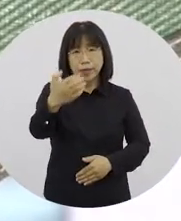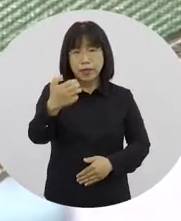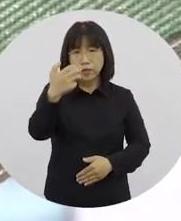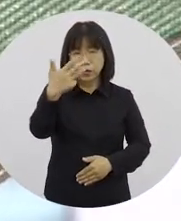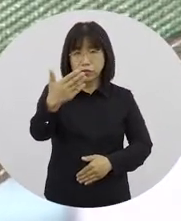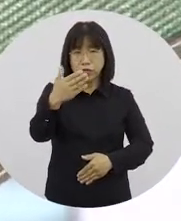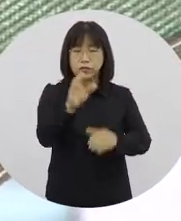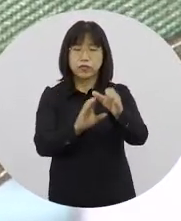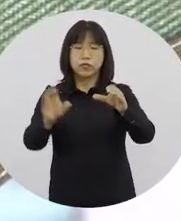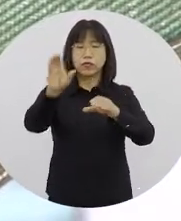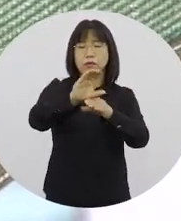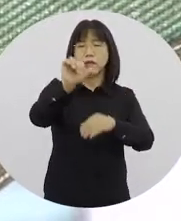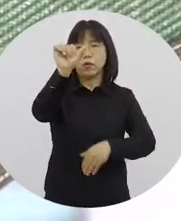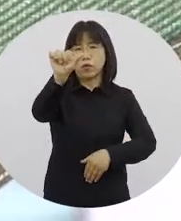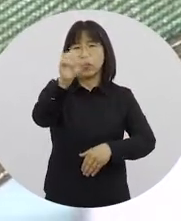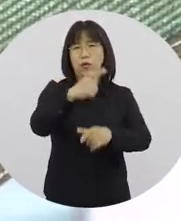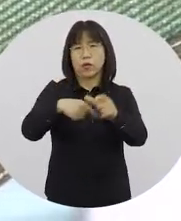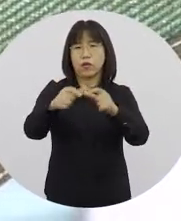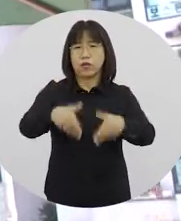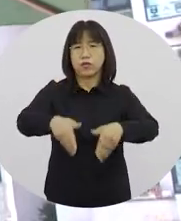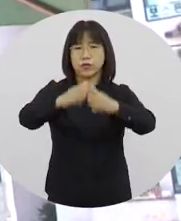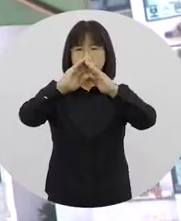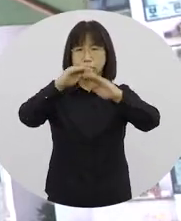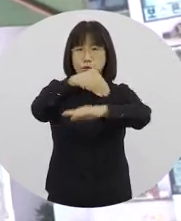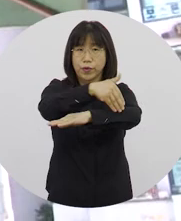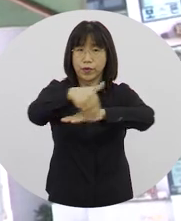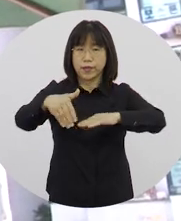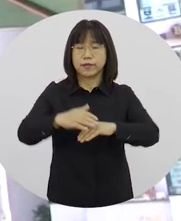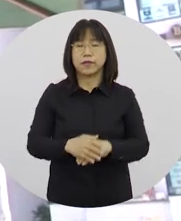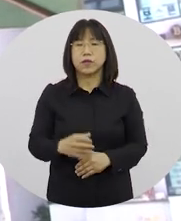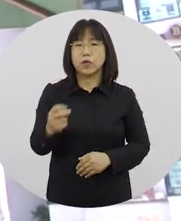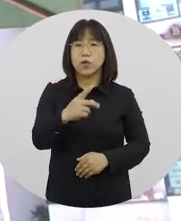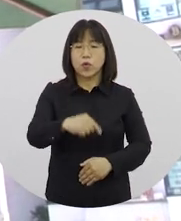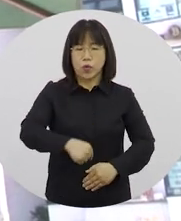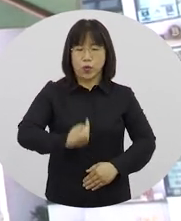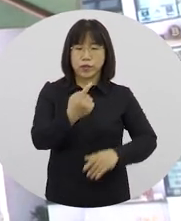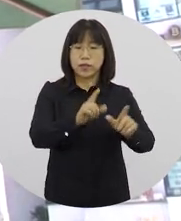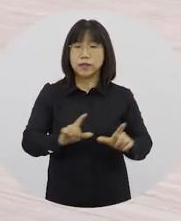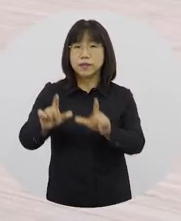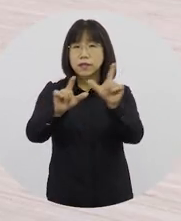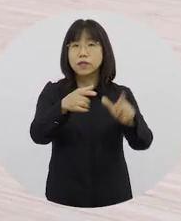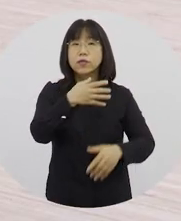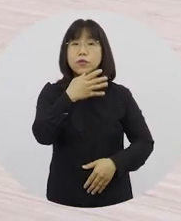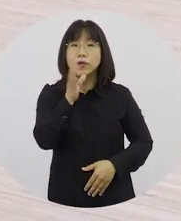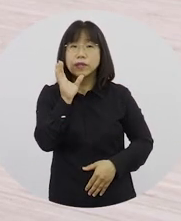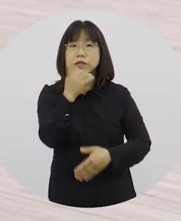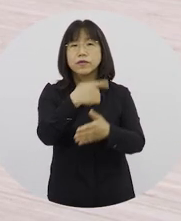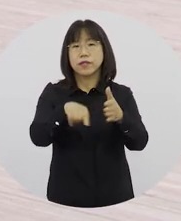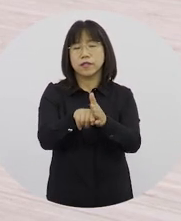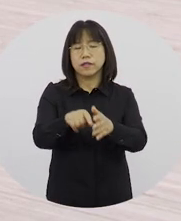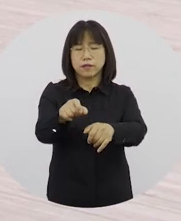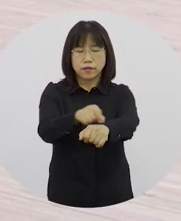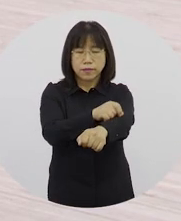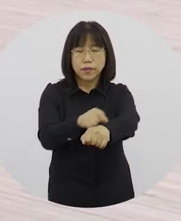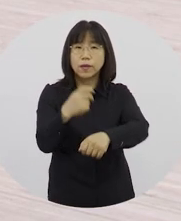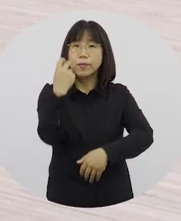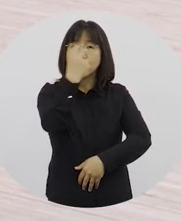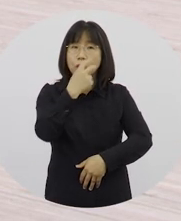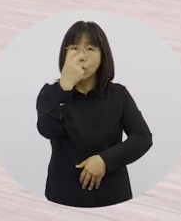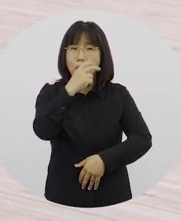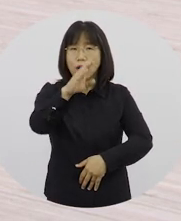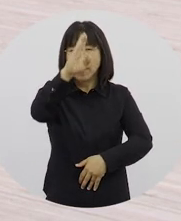89개소 외에 5개소를 추가 설치합니다. 구에서는 또한 독거 어르신 등 취약계층을 특별